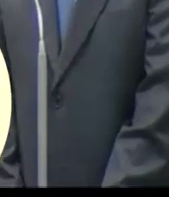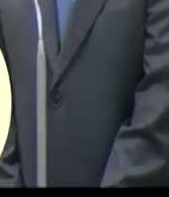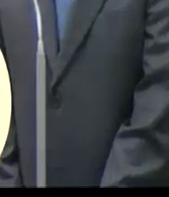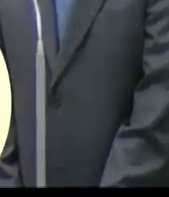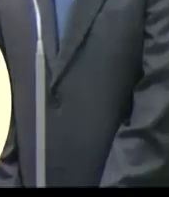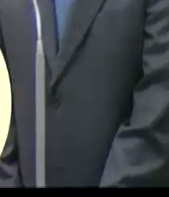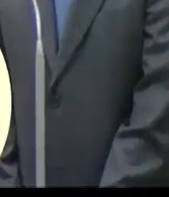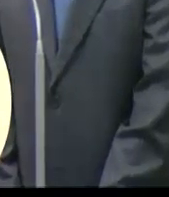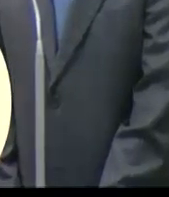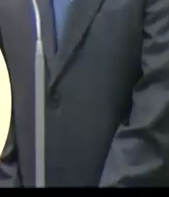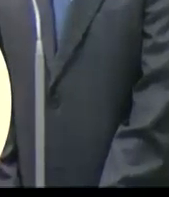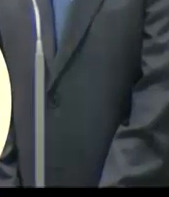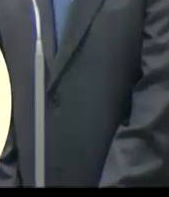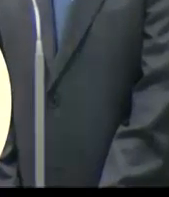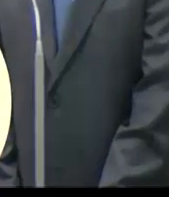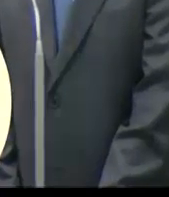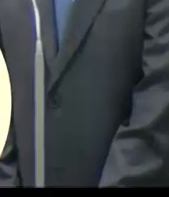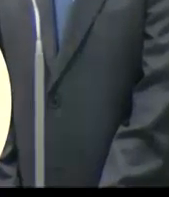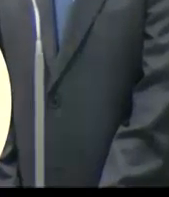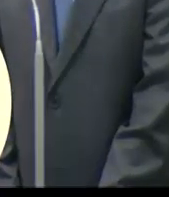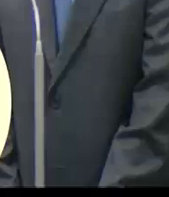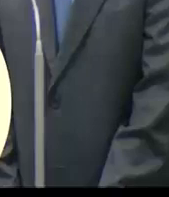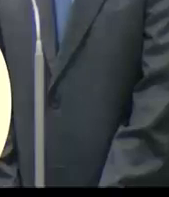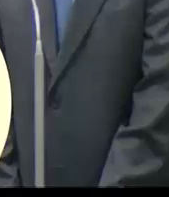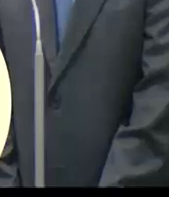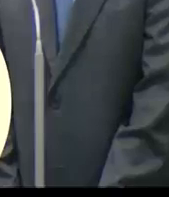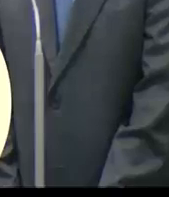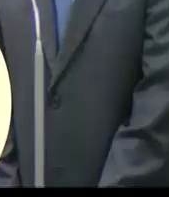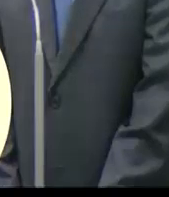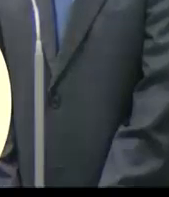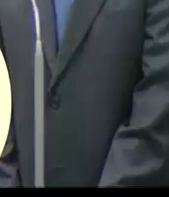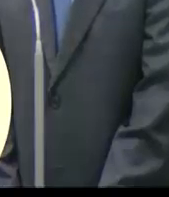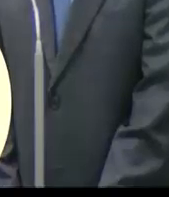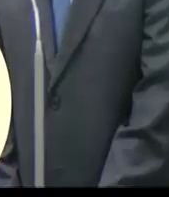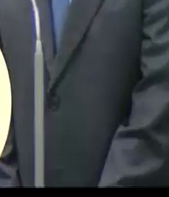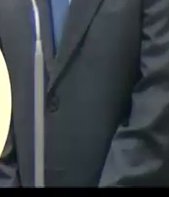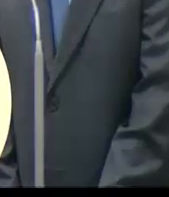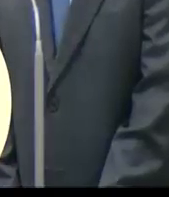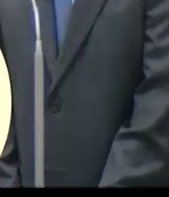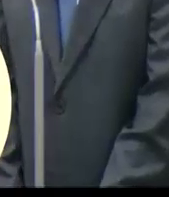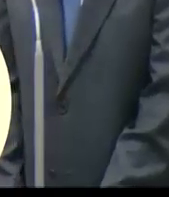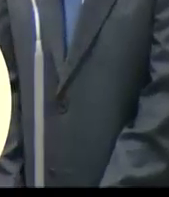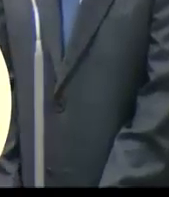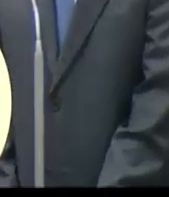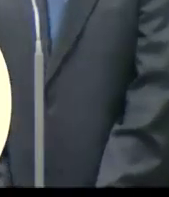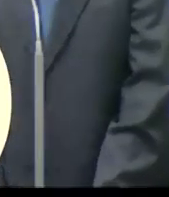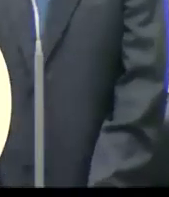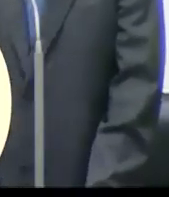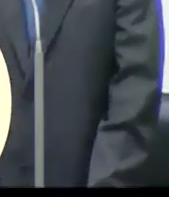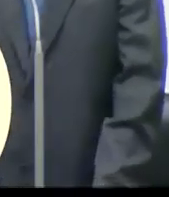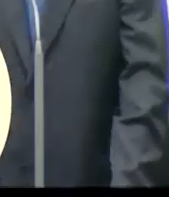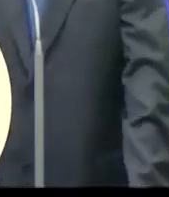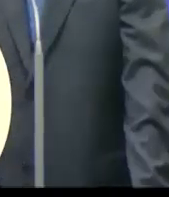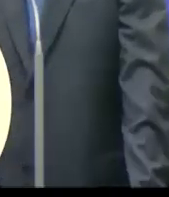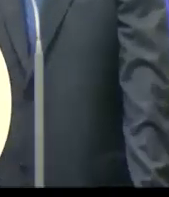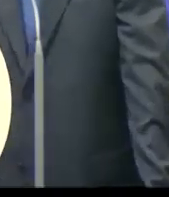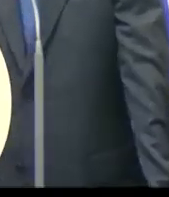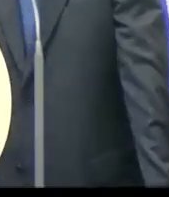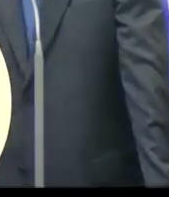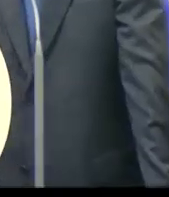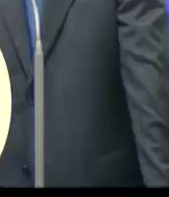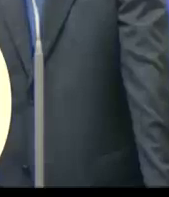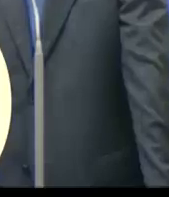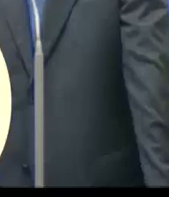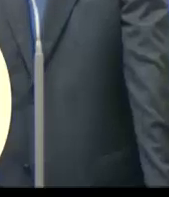议，咱伟大的蔡英文总统用这种手段，咧对付家己的人